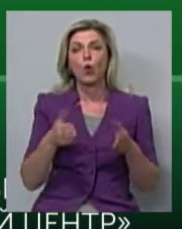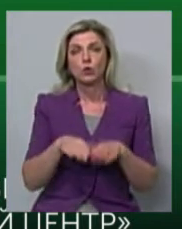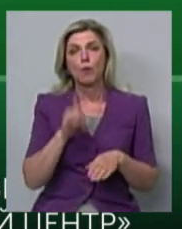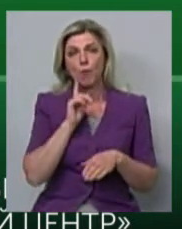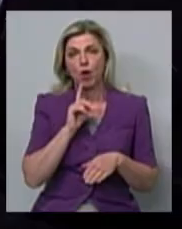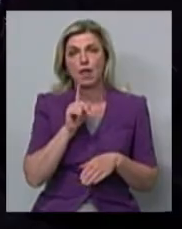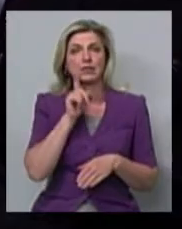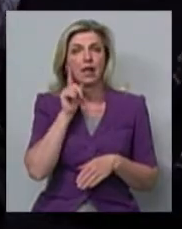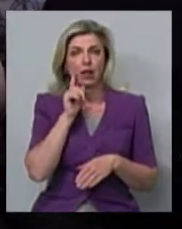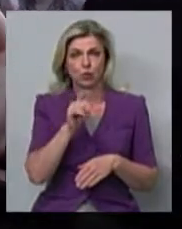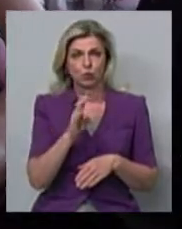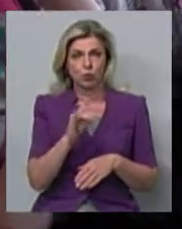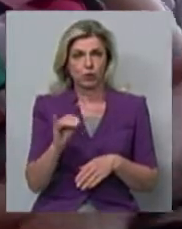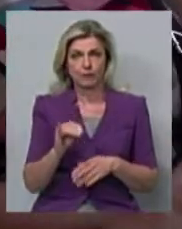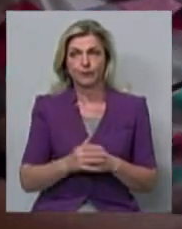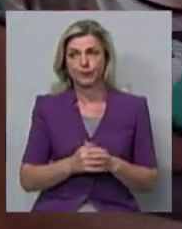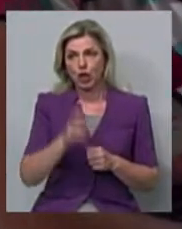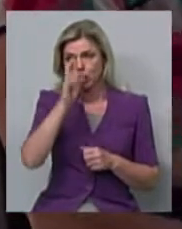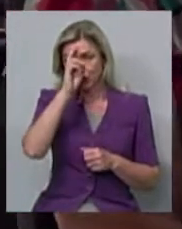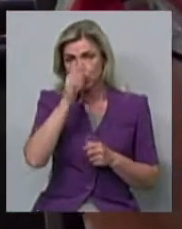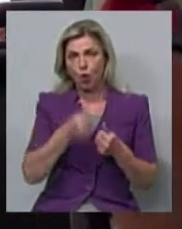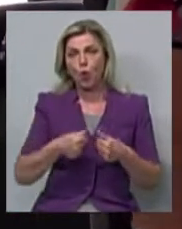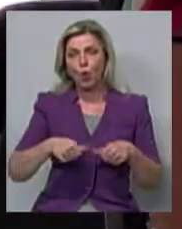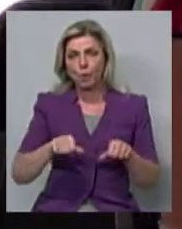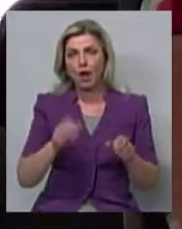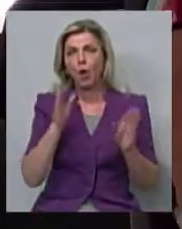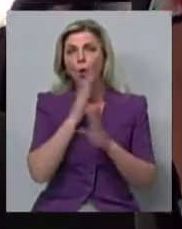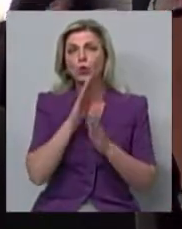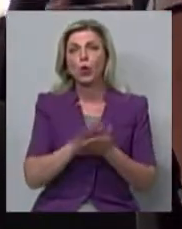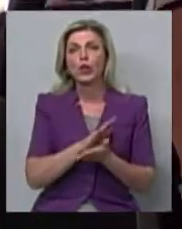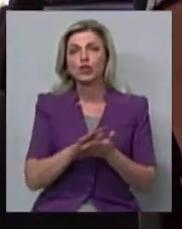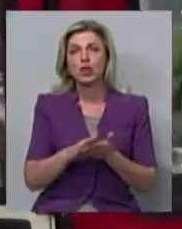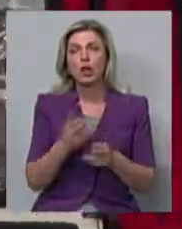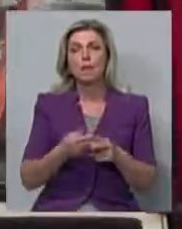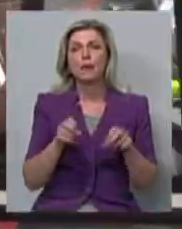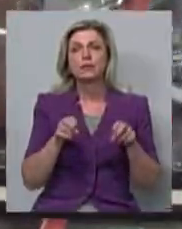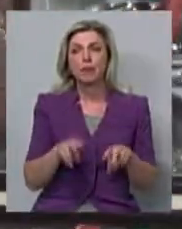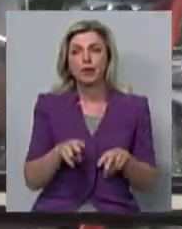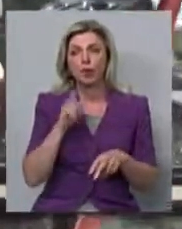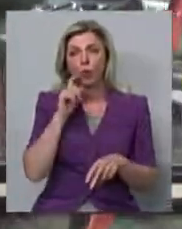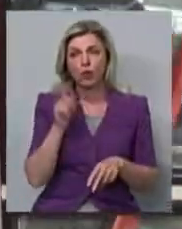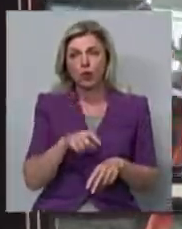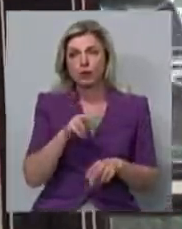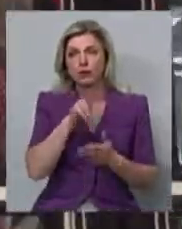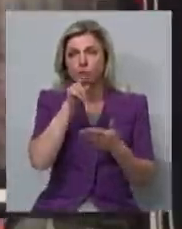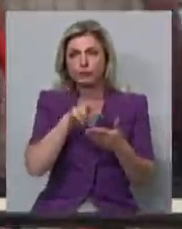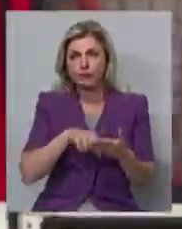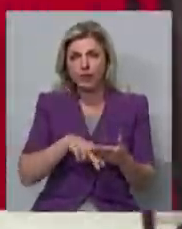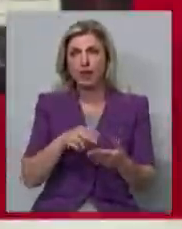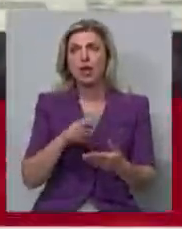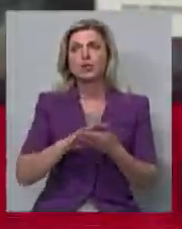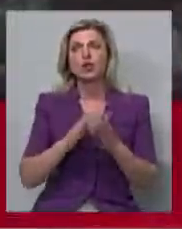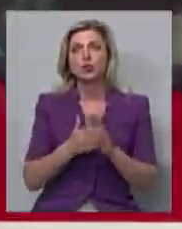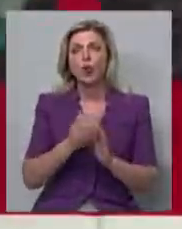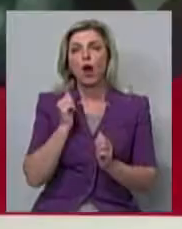зоні. Державна комісія техноекологічної безпеки та надзвичайних ситуацій України переглядає епідеміологічну